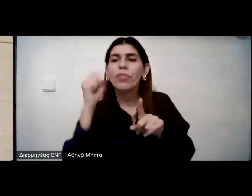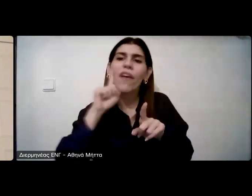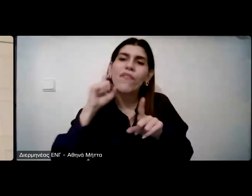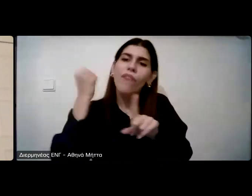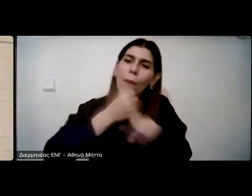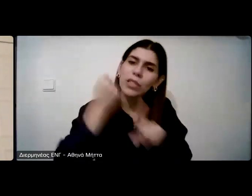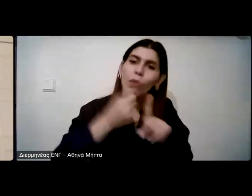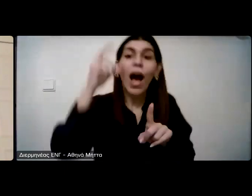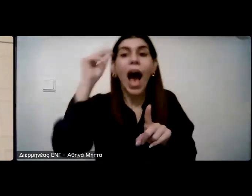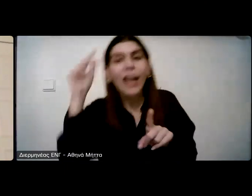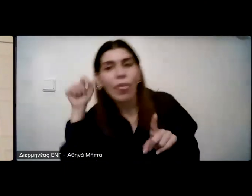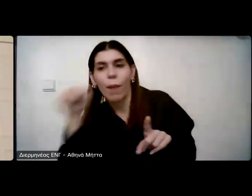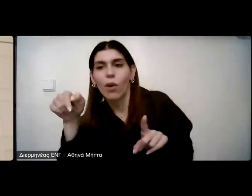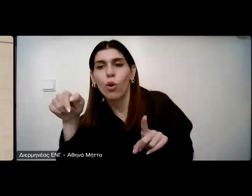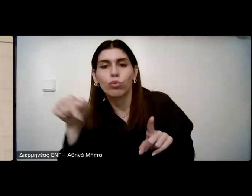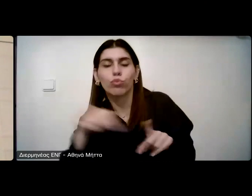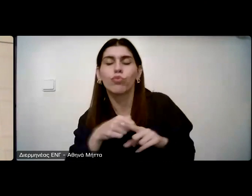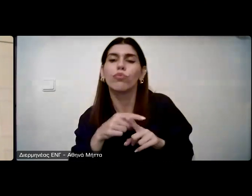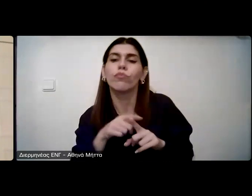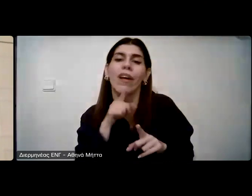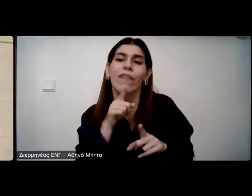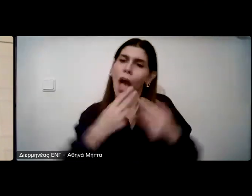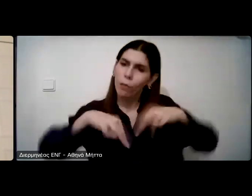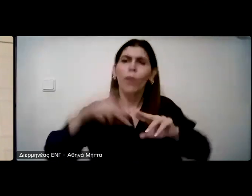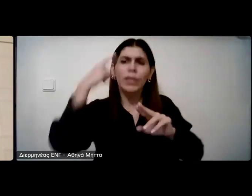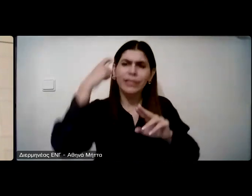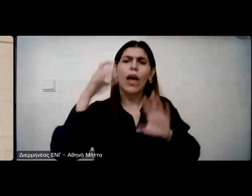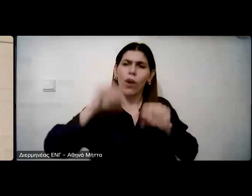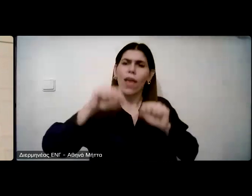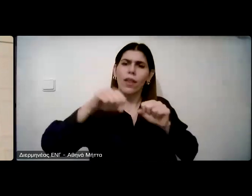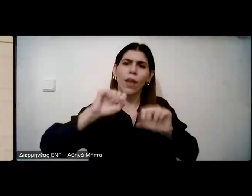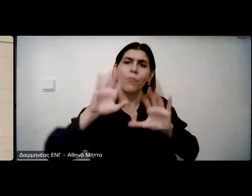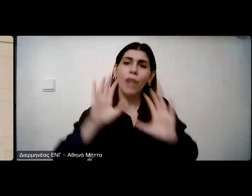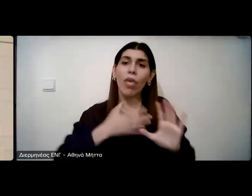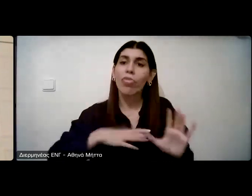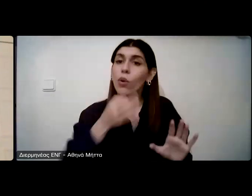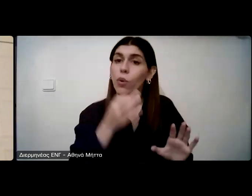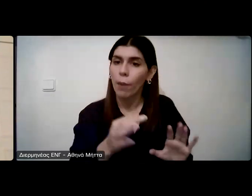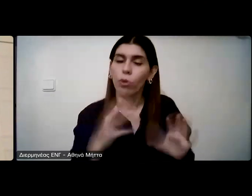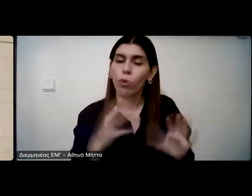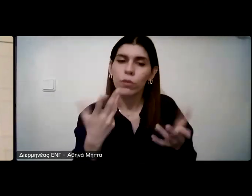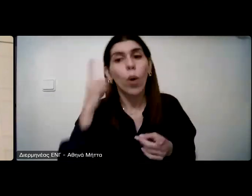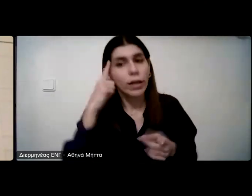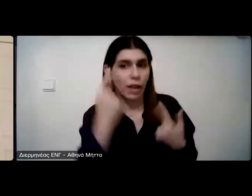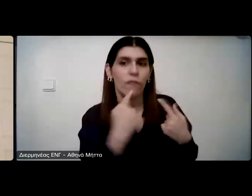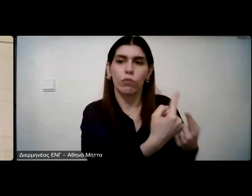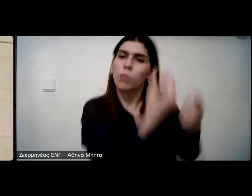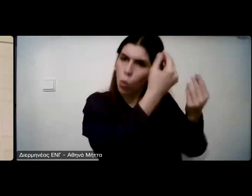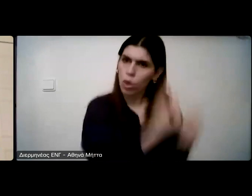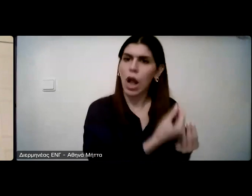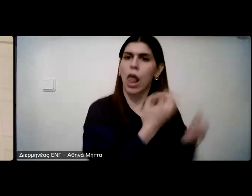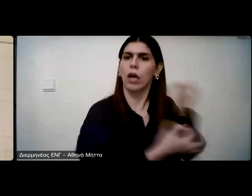αρκετά προγράμματα και την Επιτροπή την ξέρω. Αυτό που θέλω να σημειώσω είναι ότι σε μια τέτοια, καταλαβαίνω αυτό που λέτε και καλά κάνατε και το